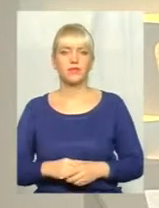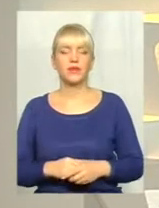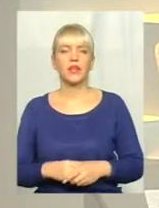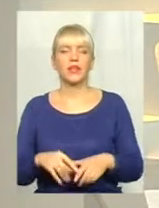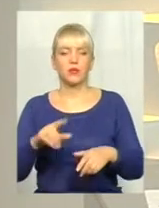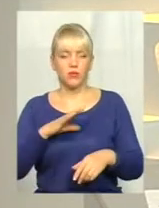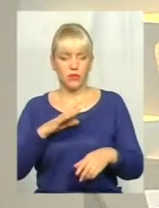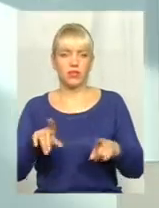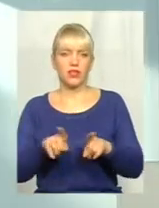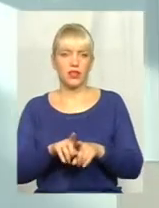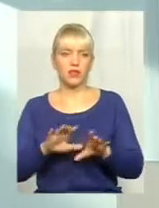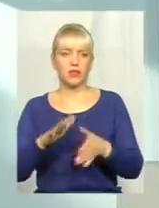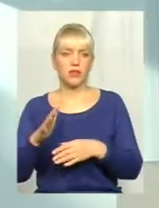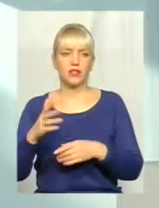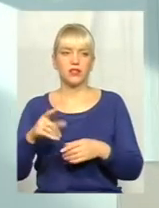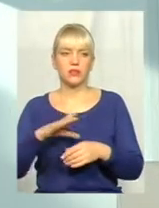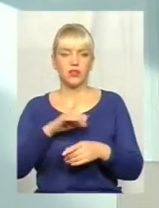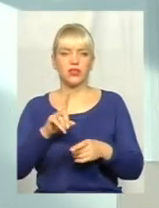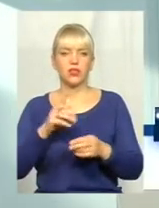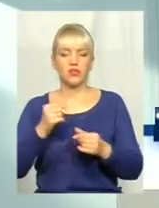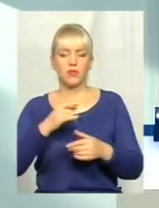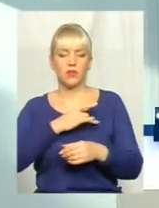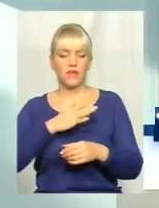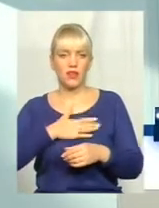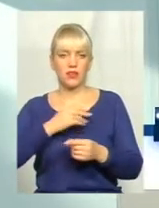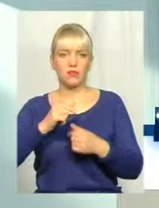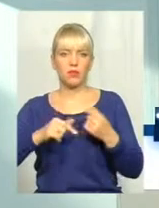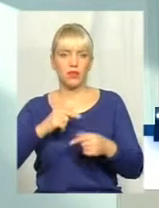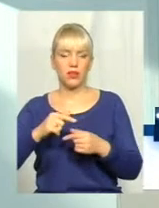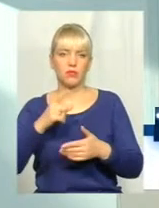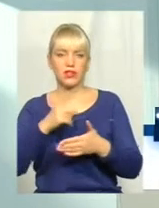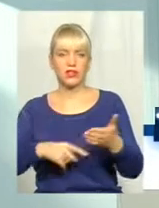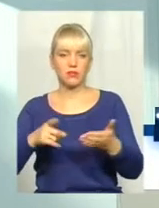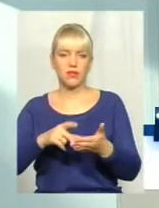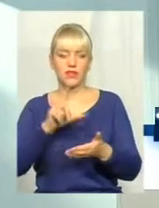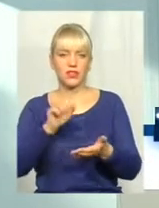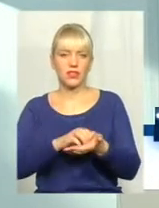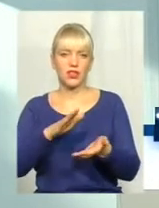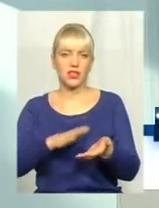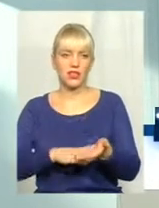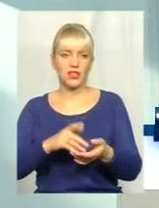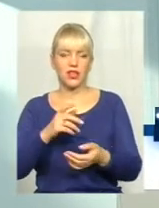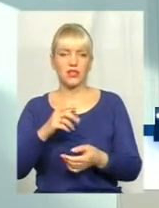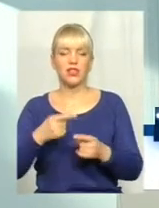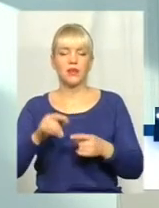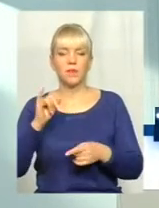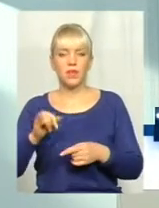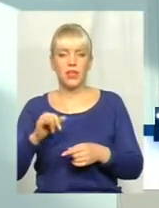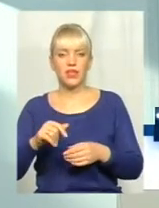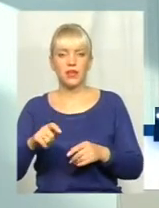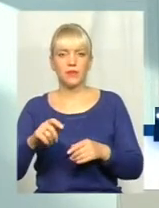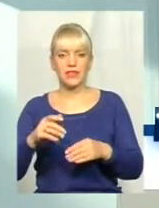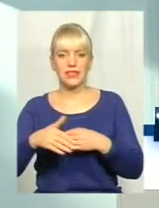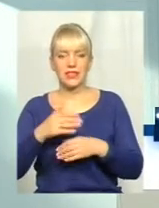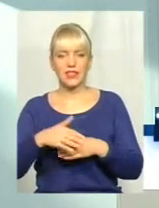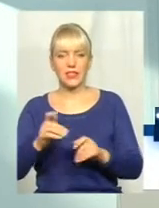випадки були, і були такі, що приватний підприємець знімався з реєстрації, і там матеріал, санкція